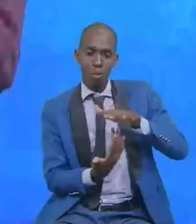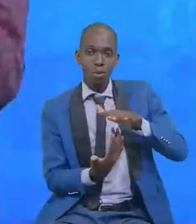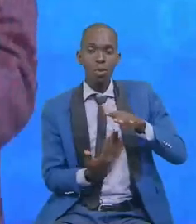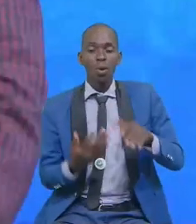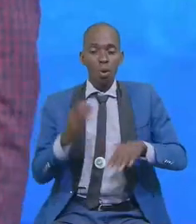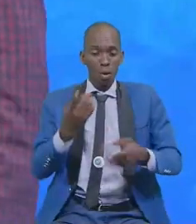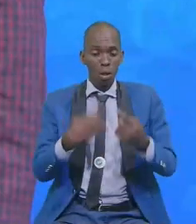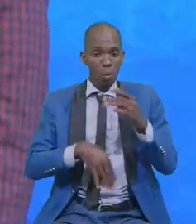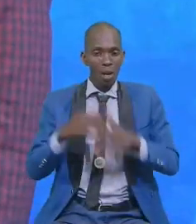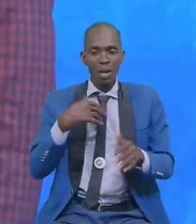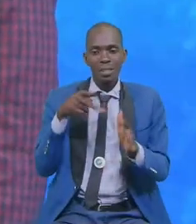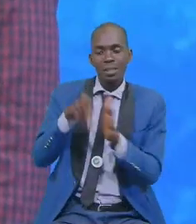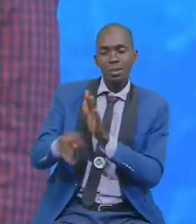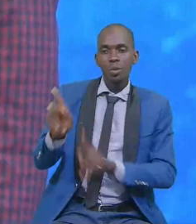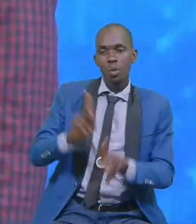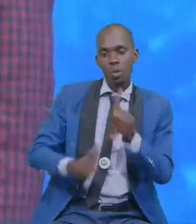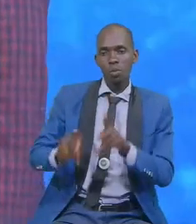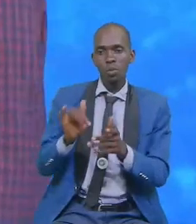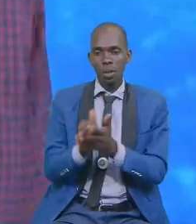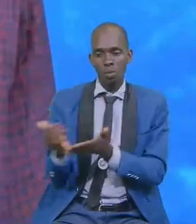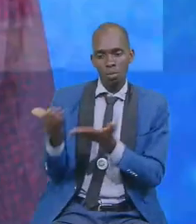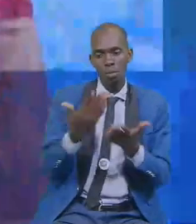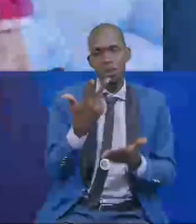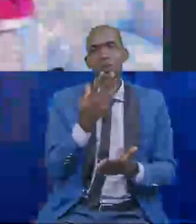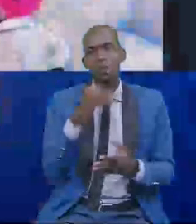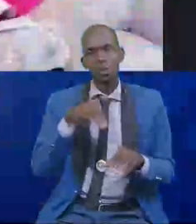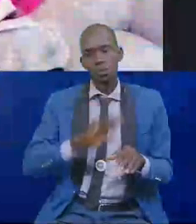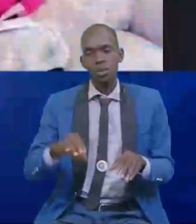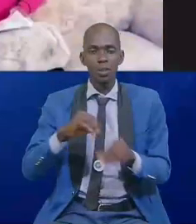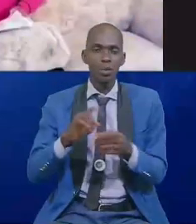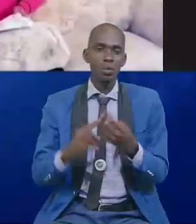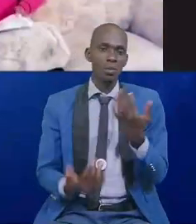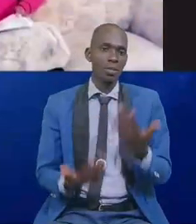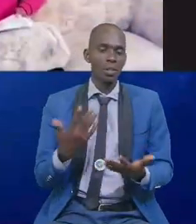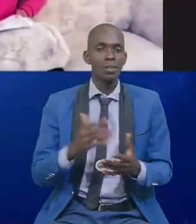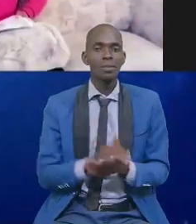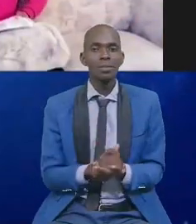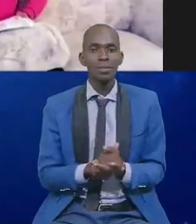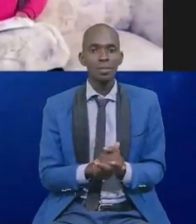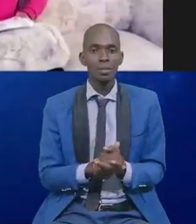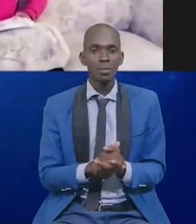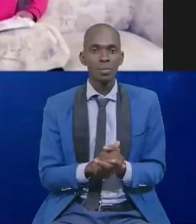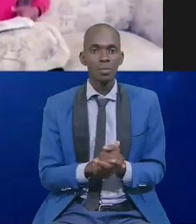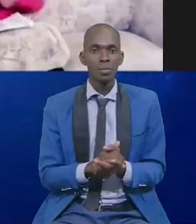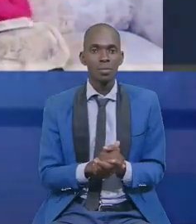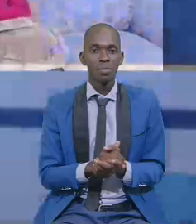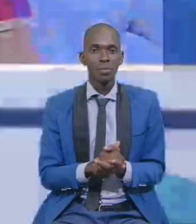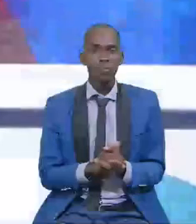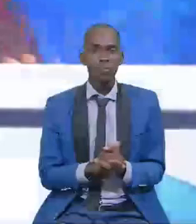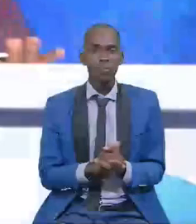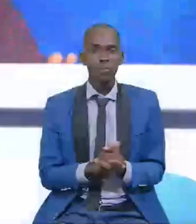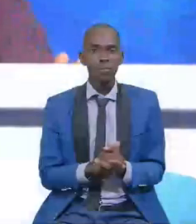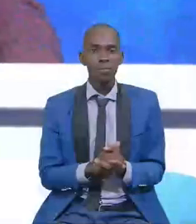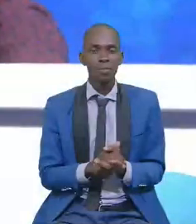Et vous voyez, quand on a jeté Shadrach, Meshach et Abednego dans la fournaise, ceux même qui ne sont pas allés là-bas, la fournaise, le feu extérieur